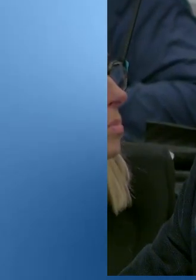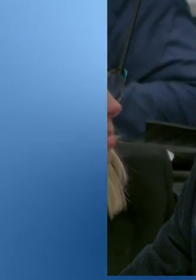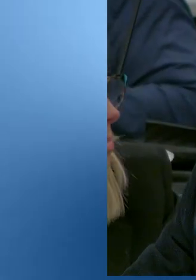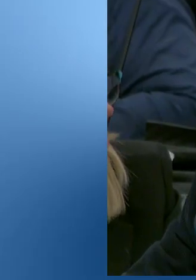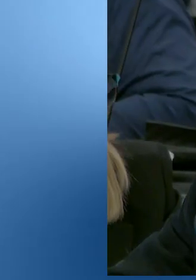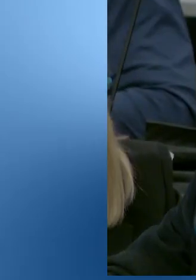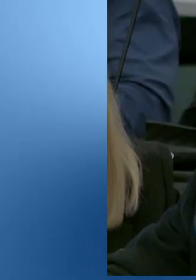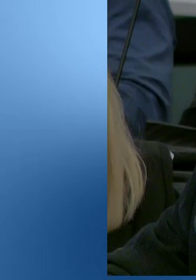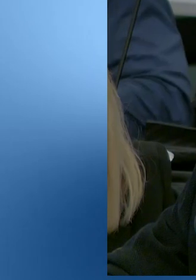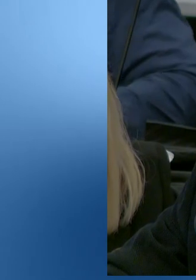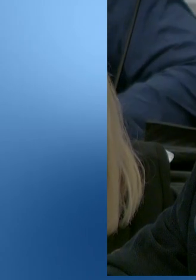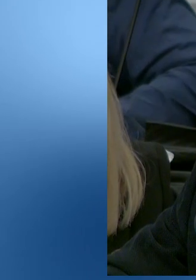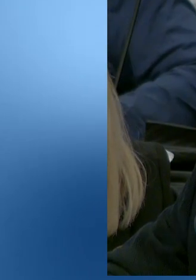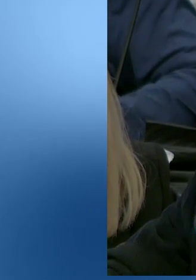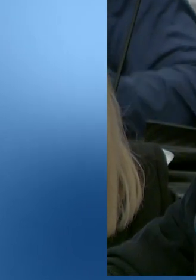lui